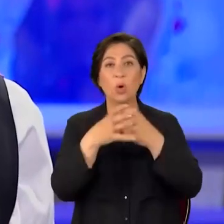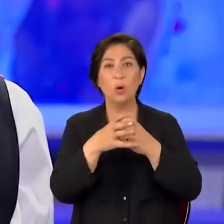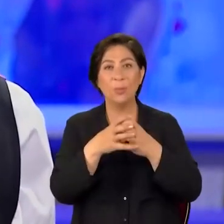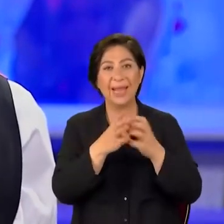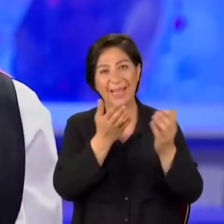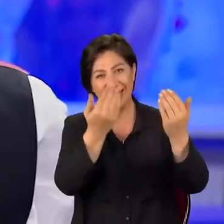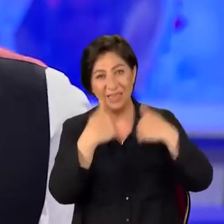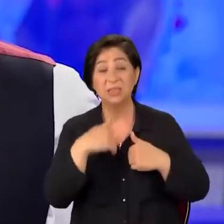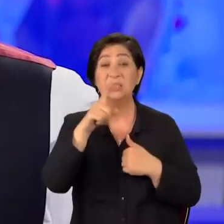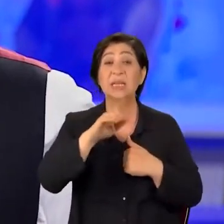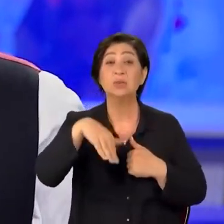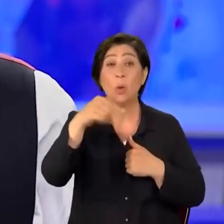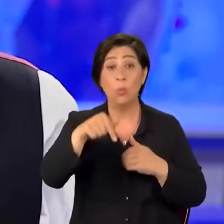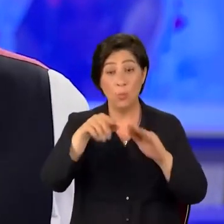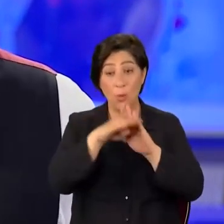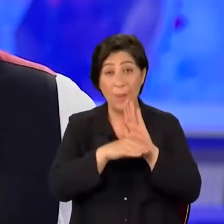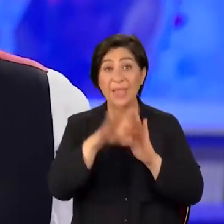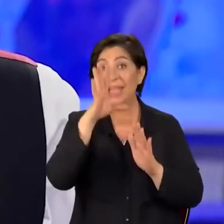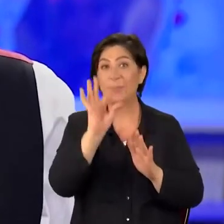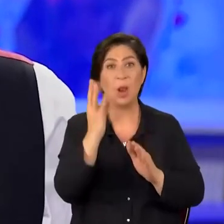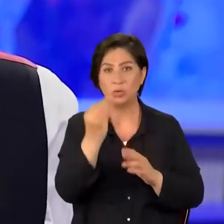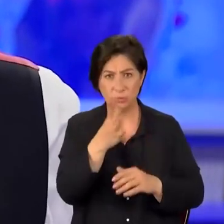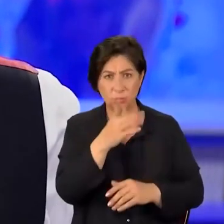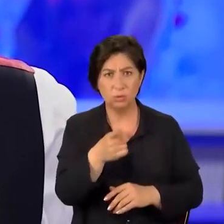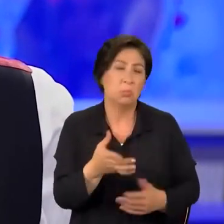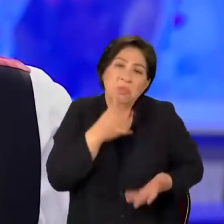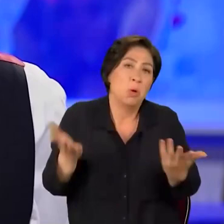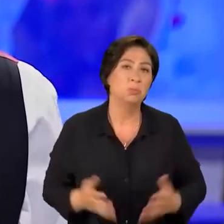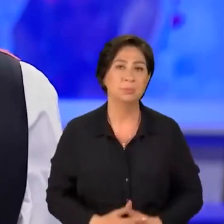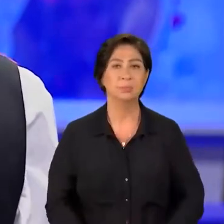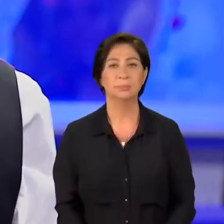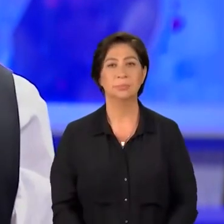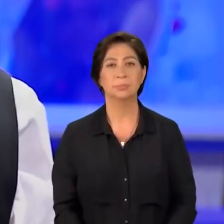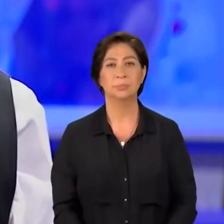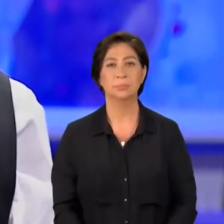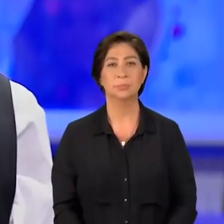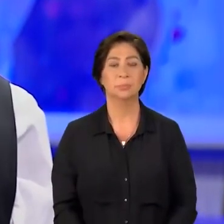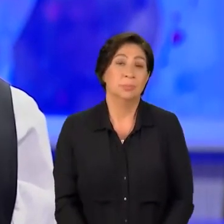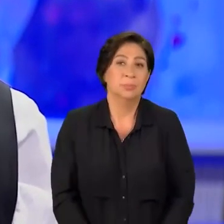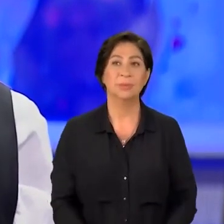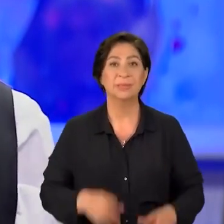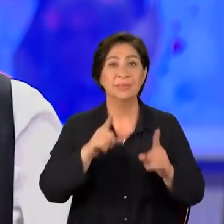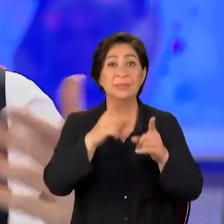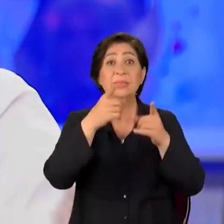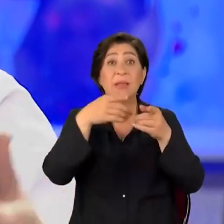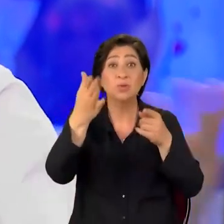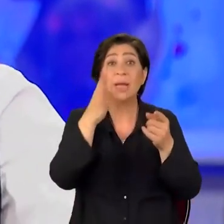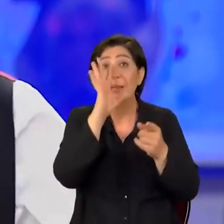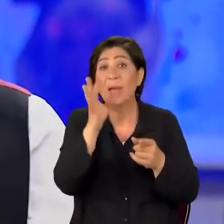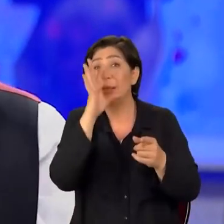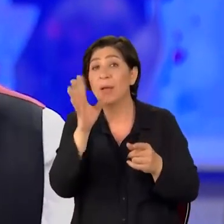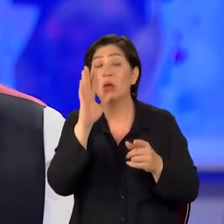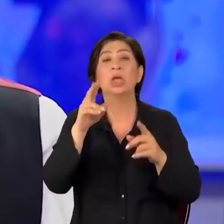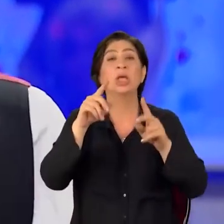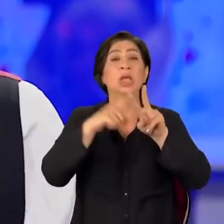Uykusuzlar Kulübü'ne çıktığında ona dedim ki sizden sonra bu programda kimlerin olacağını biliyor musunuz? Dedi ki bana bilmiyorum. Halbuki senden sonra kimler